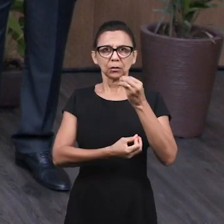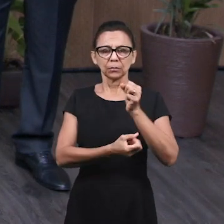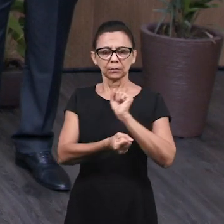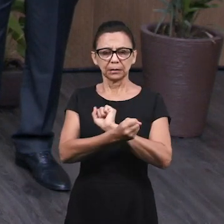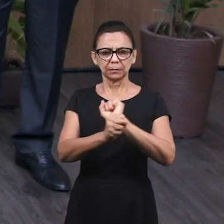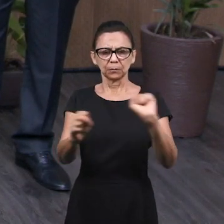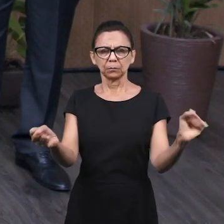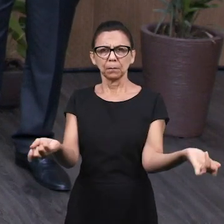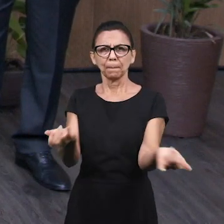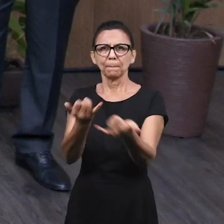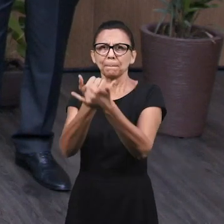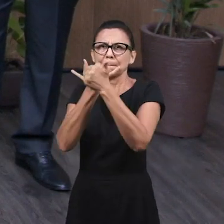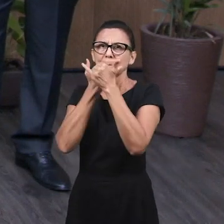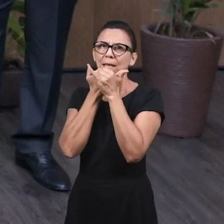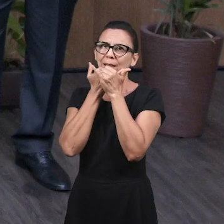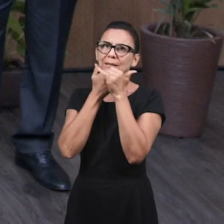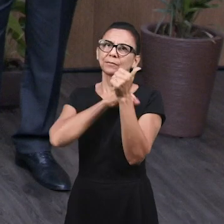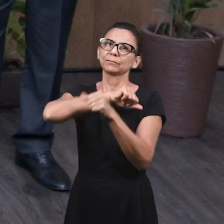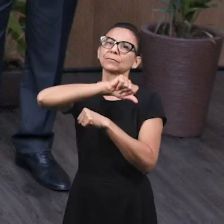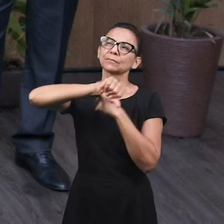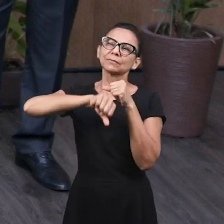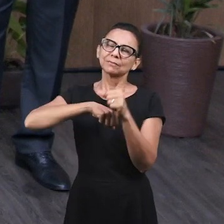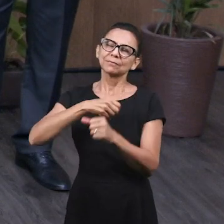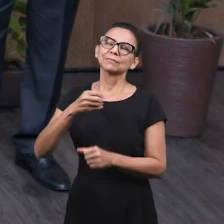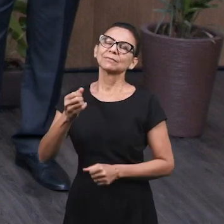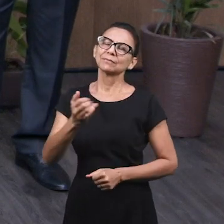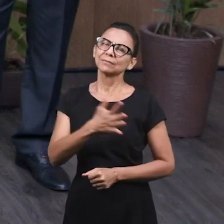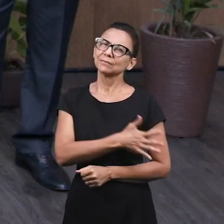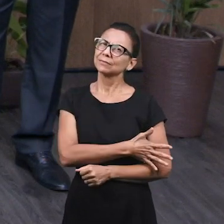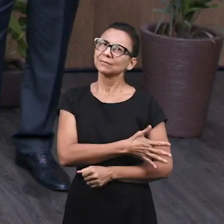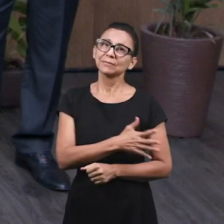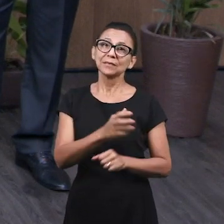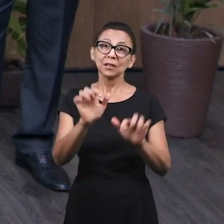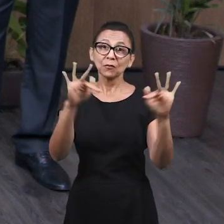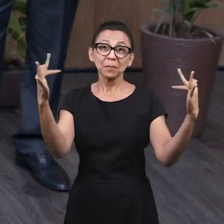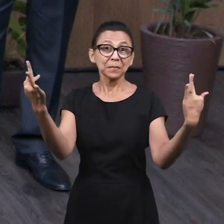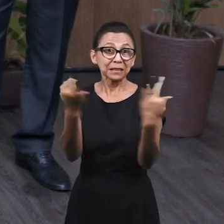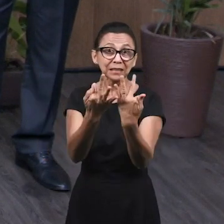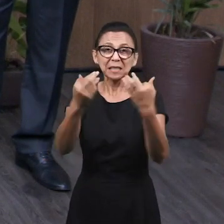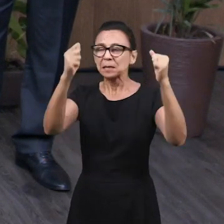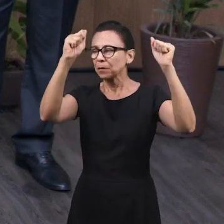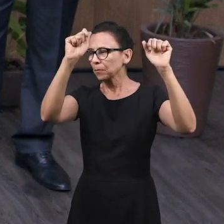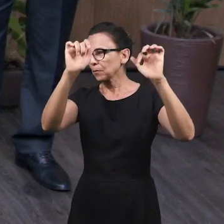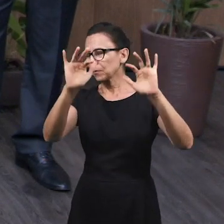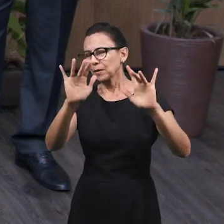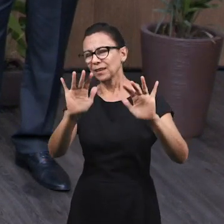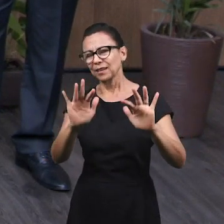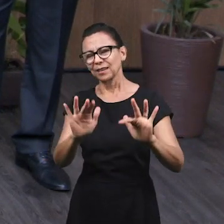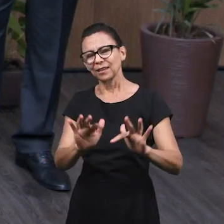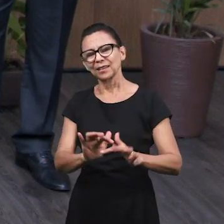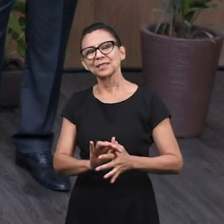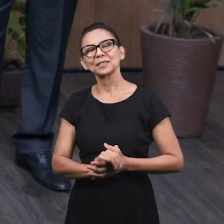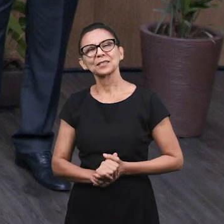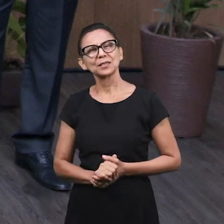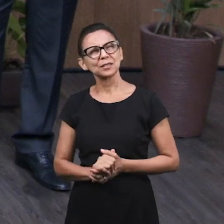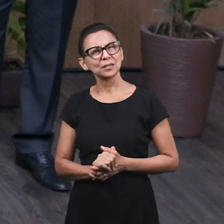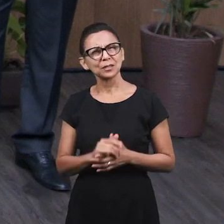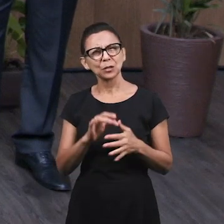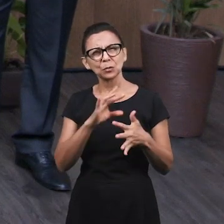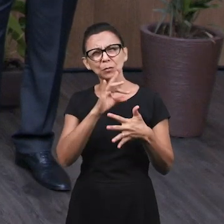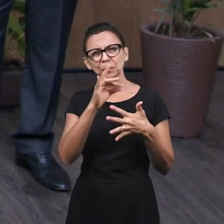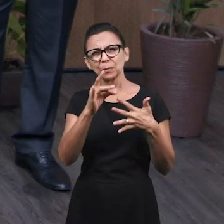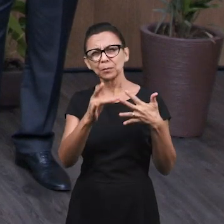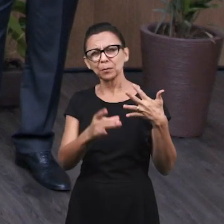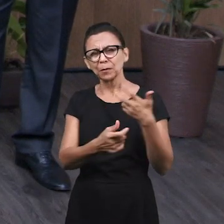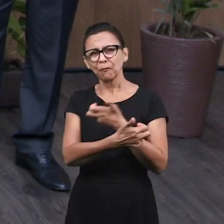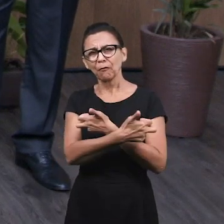de vie, des bénédictions dans la famille et en bênçãos na toutes família. les autres